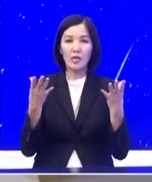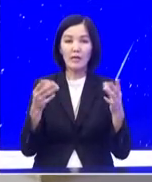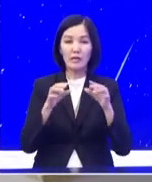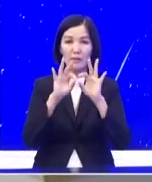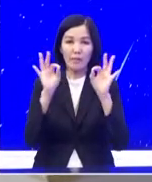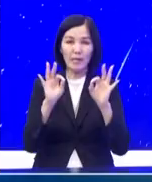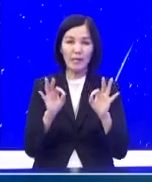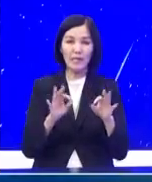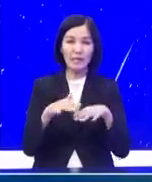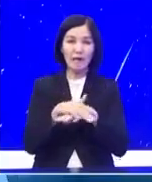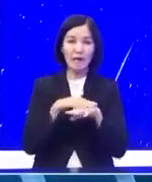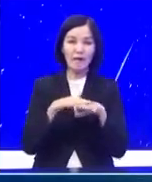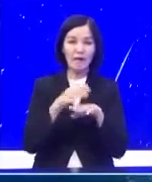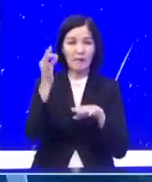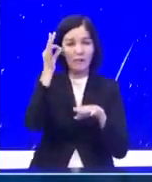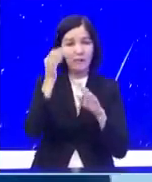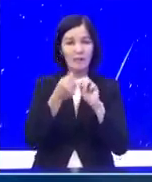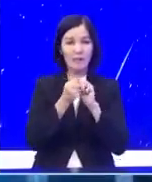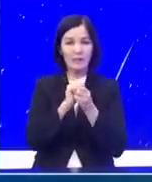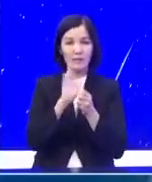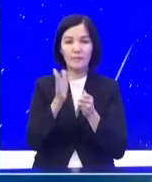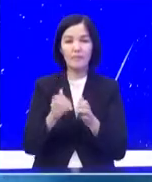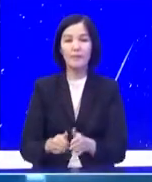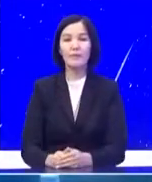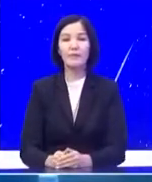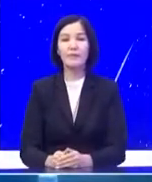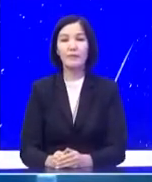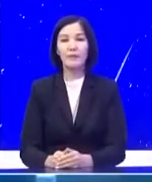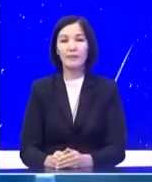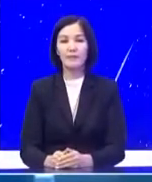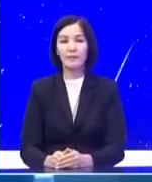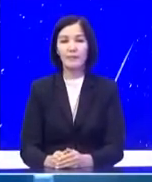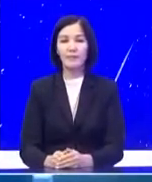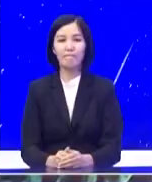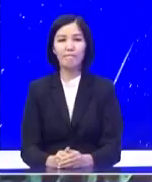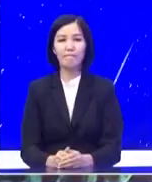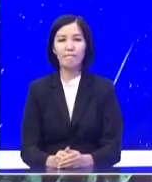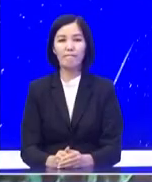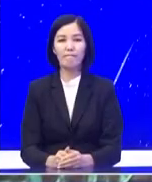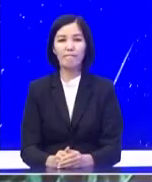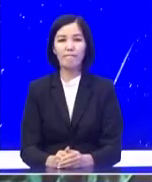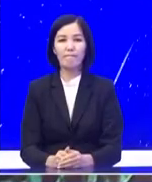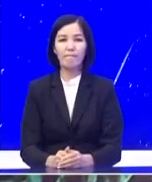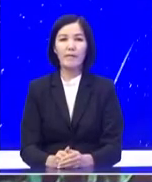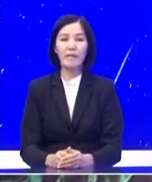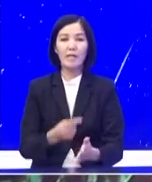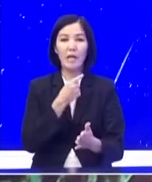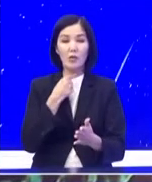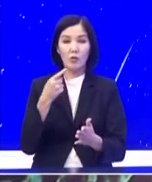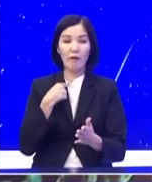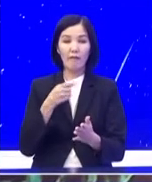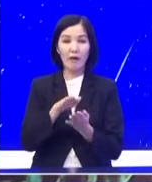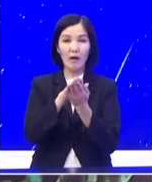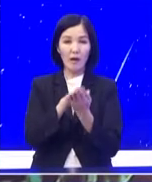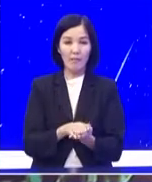жадында сақталмақ. Меруерт Қыдырбайқызы, Абылай Құттықбай, Жетісу телеарнасы. Ар ұяттан кетті.